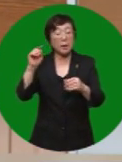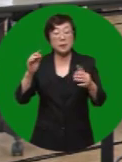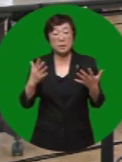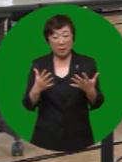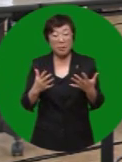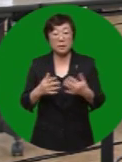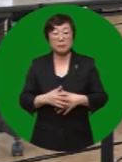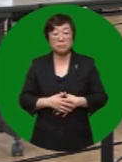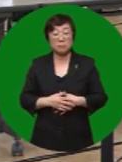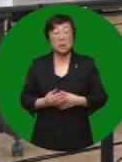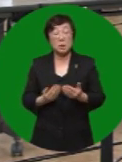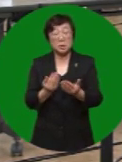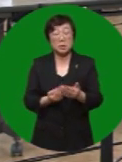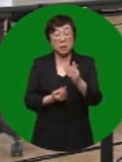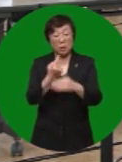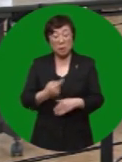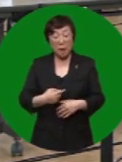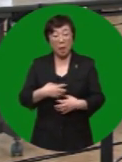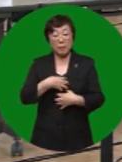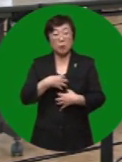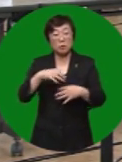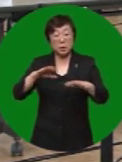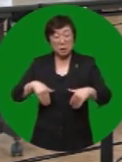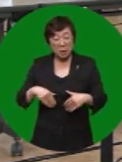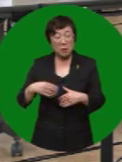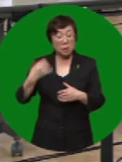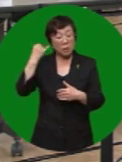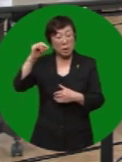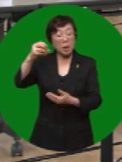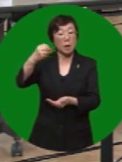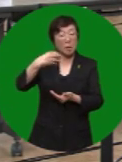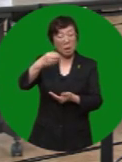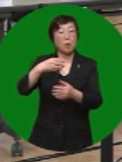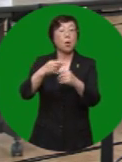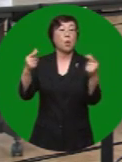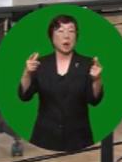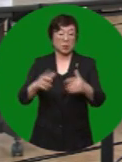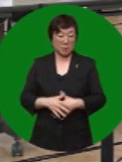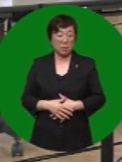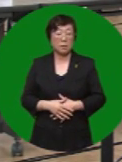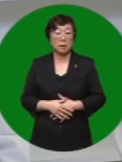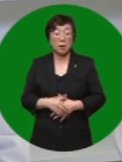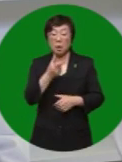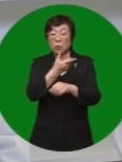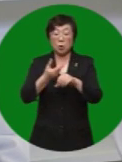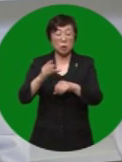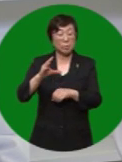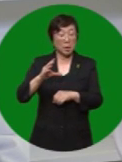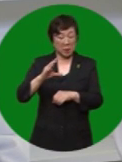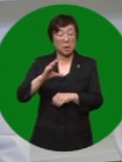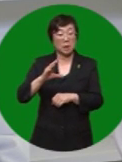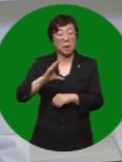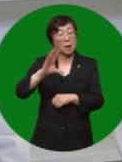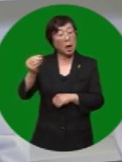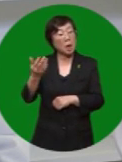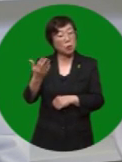かった、ちょっとびっくりしたっていう意見が多かったです。徳島に帰る前